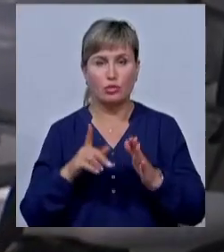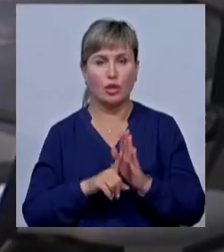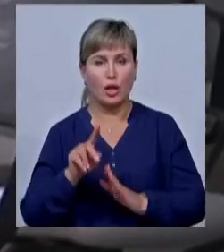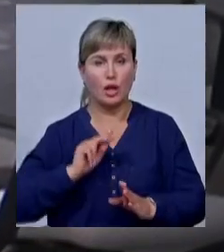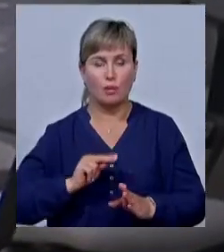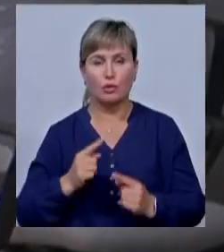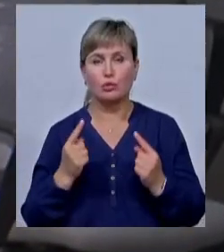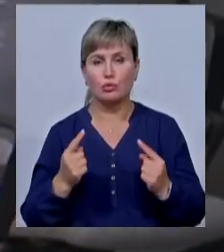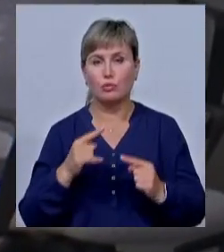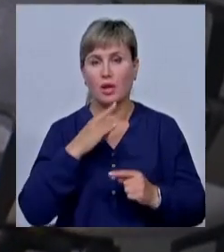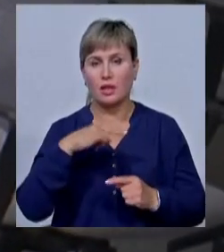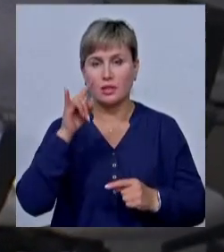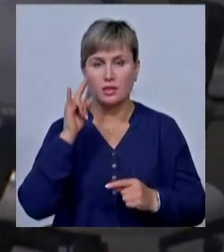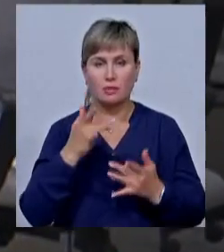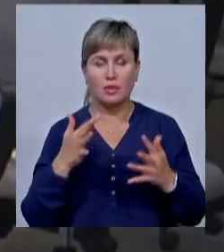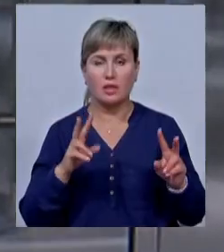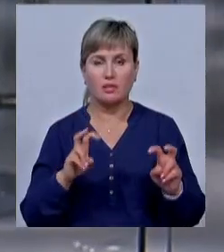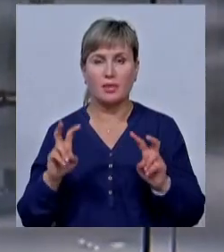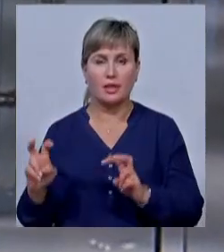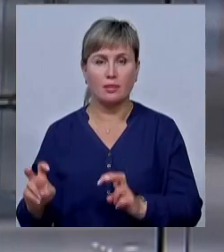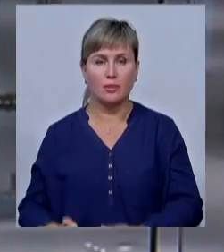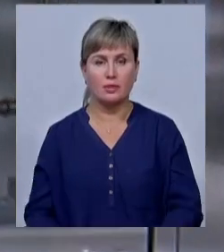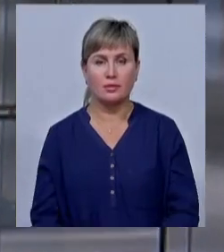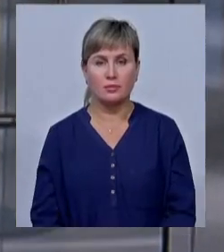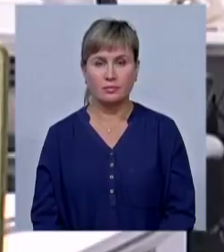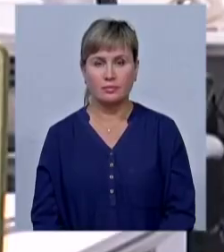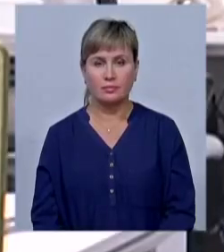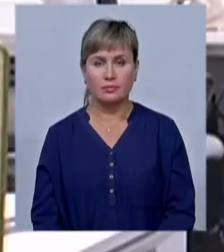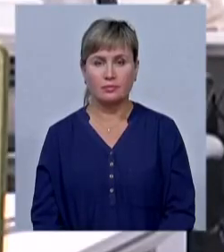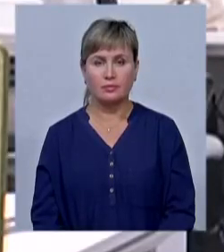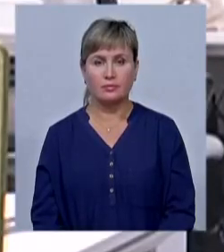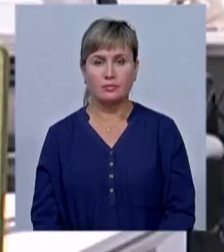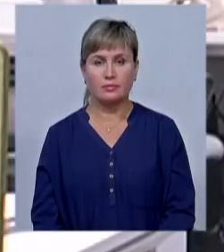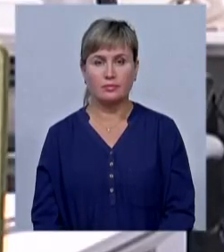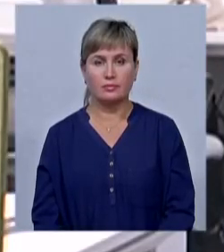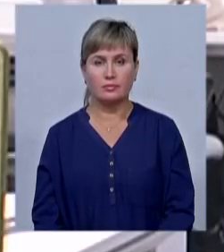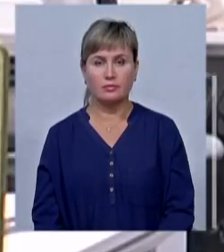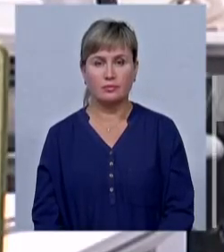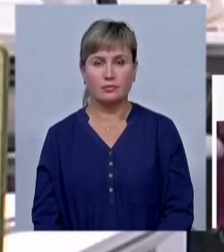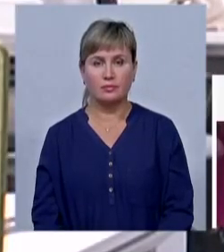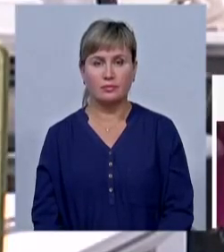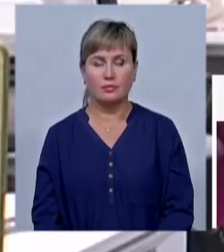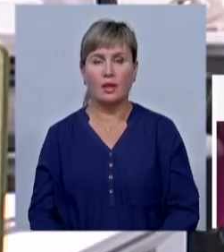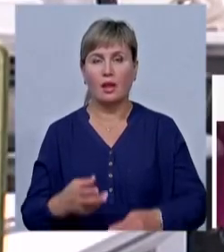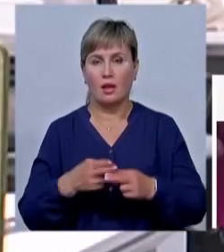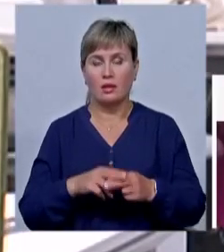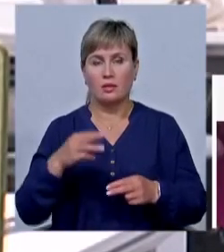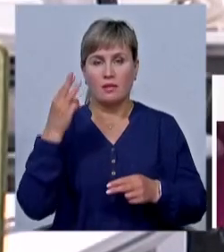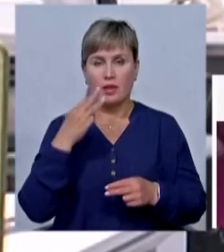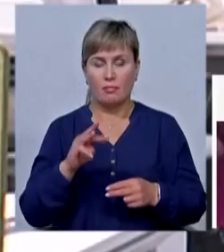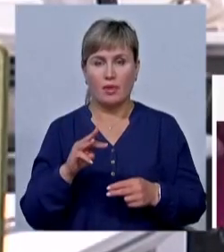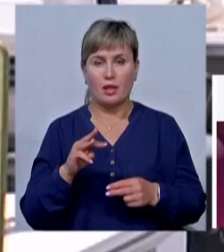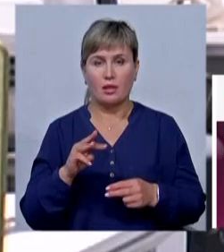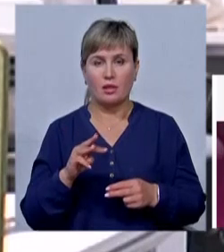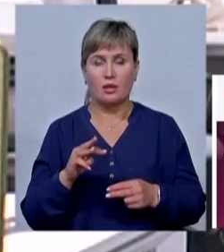сотрудничать с крупными отечественными брендами. Он современный. Он